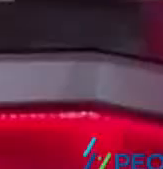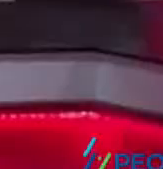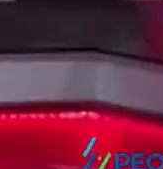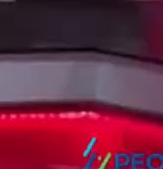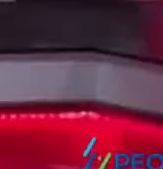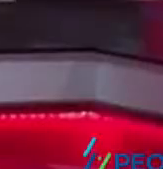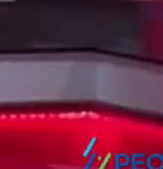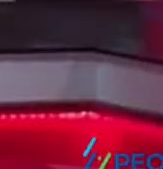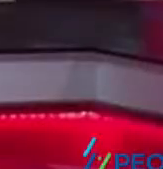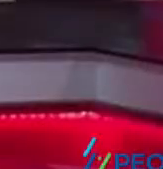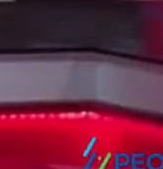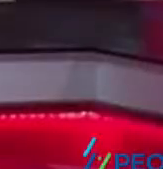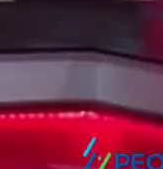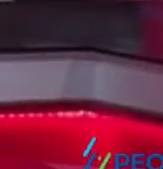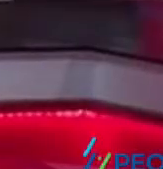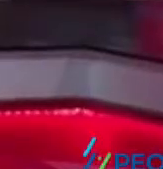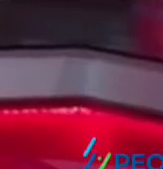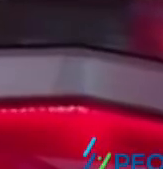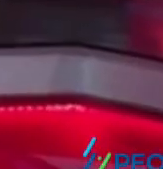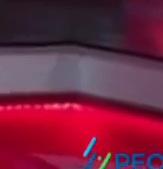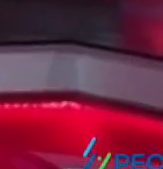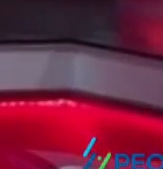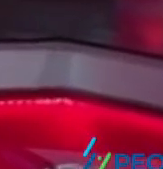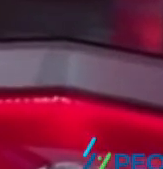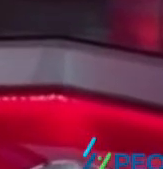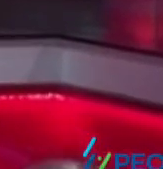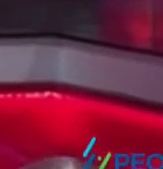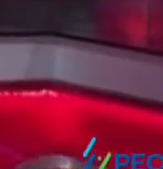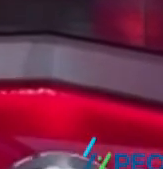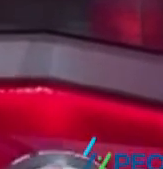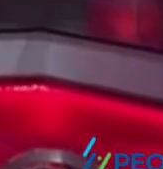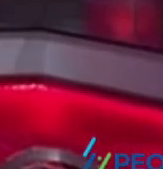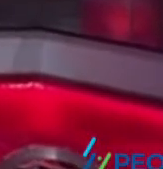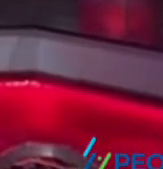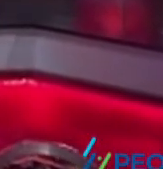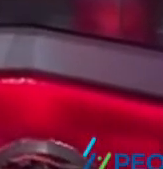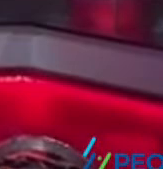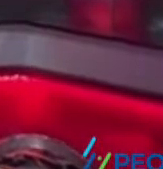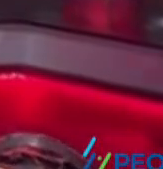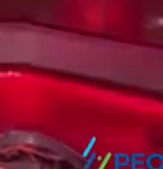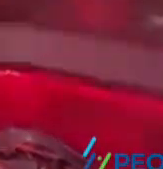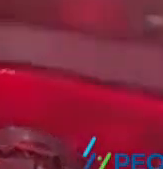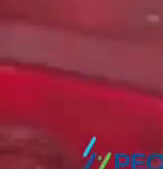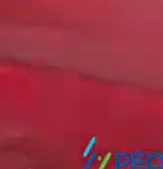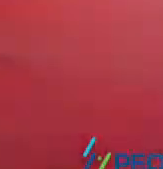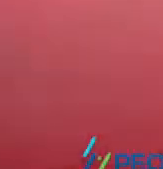ඒ සමගින් රාත්‍රී 7 ප්‍රධාන පුවත් අවසන්. ඔබට සුවදායි රාත්‍රියක්. අයබෝන්.